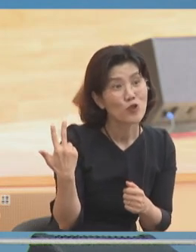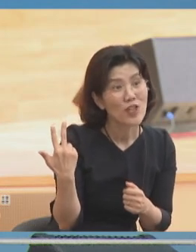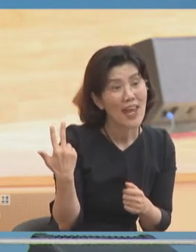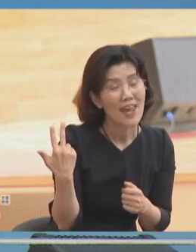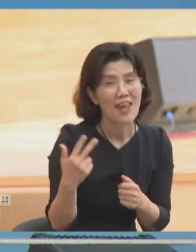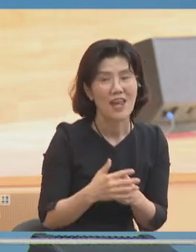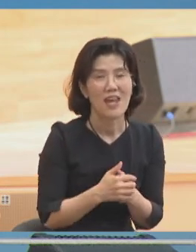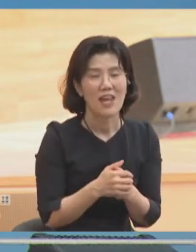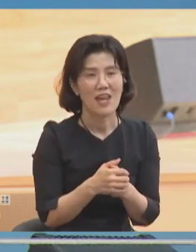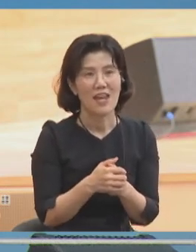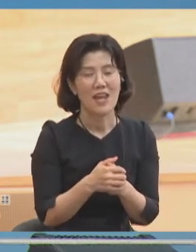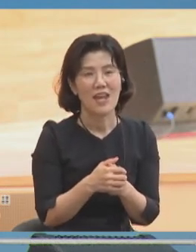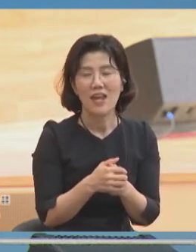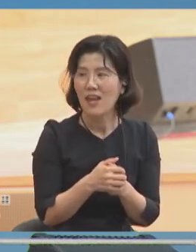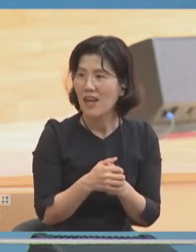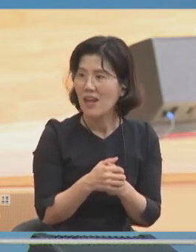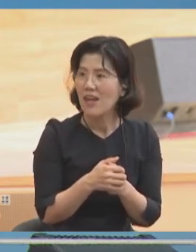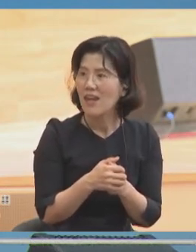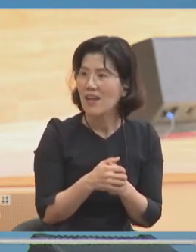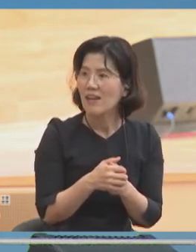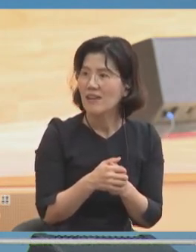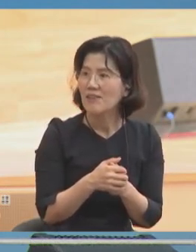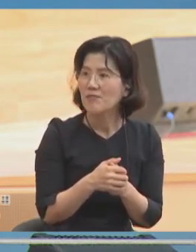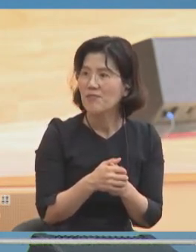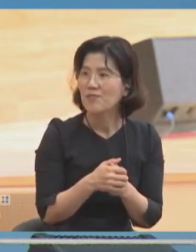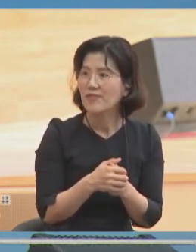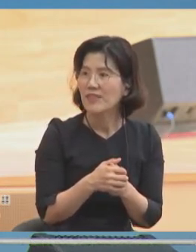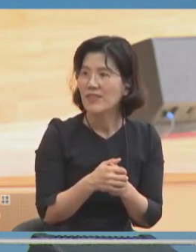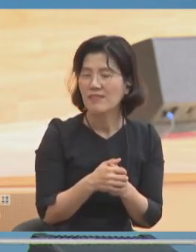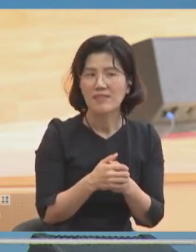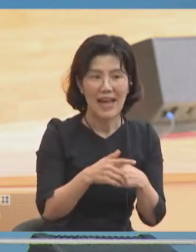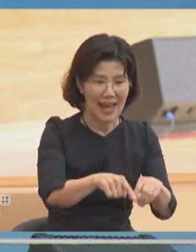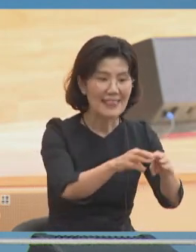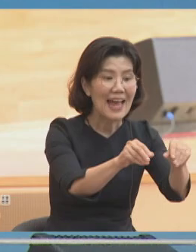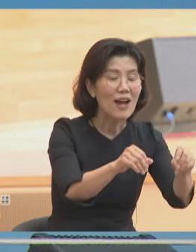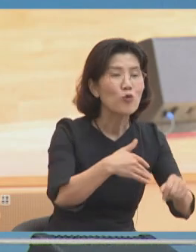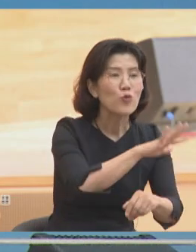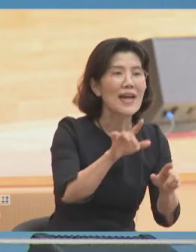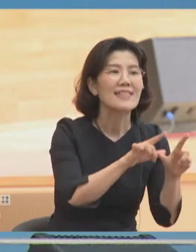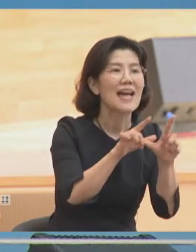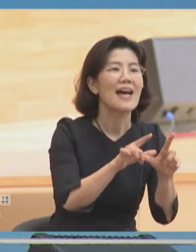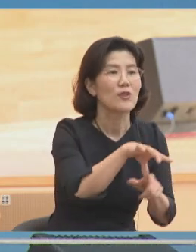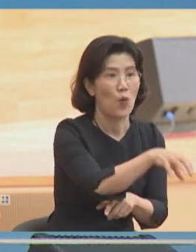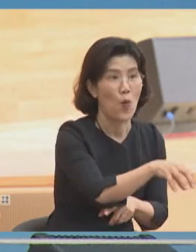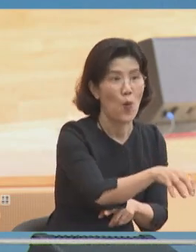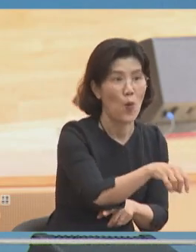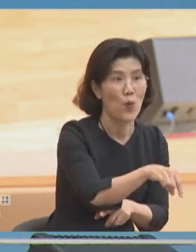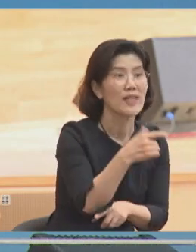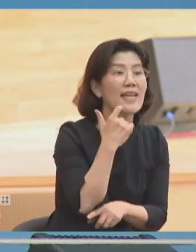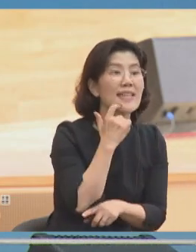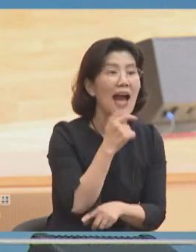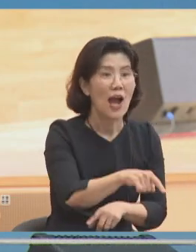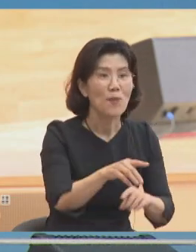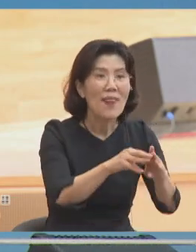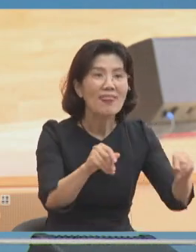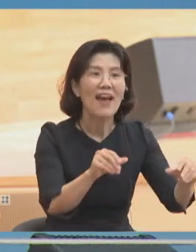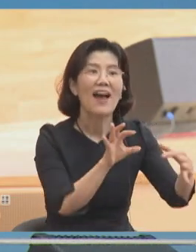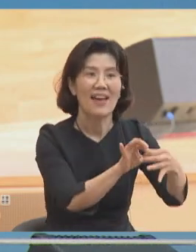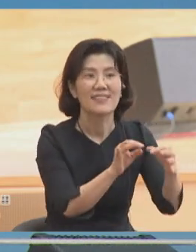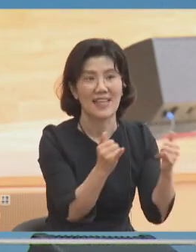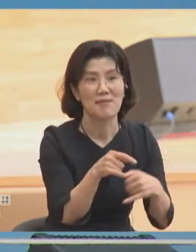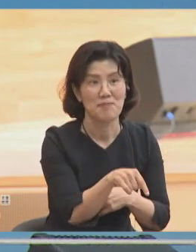지난 은요 우리가 살아가는 현실을 가르킵니다 지금까지은 이 땅 가운데 살아갔던